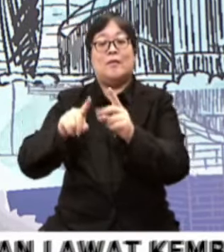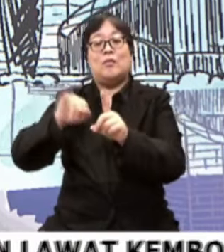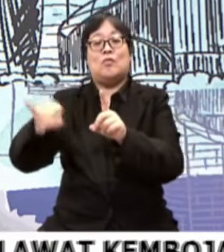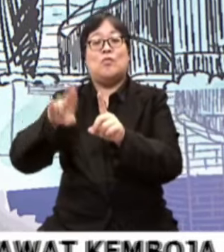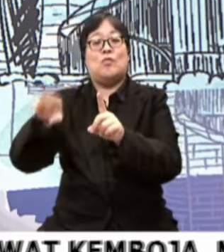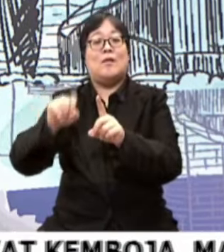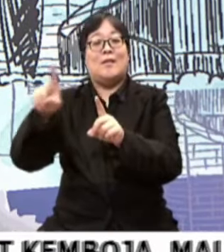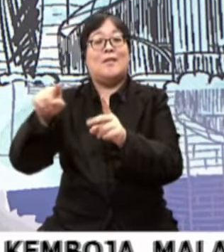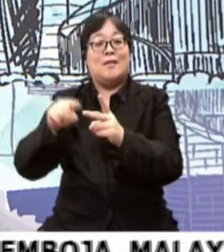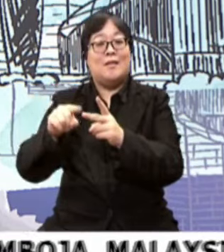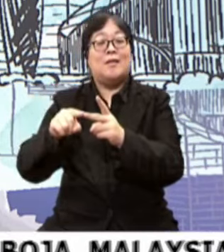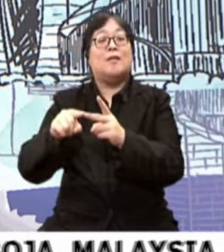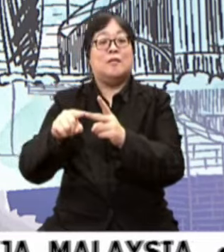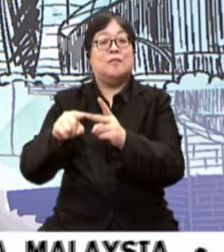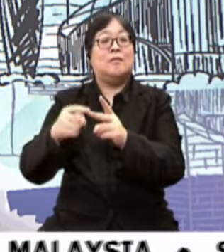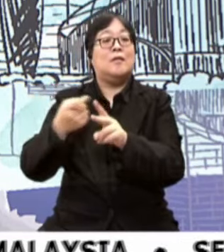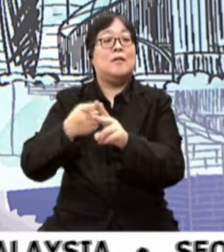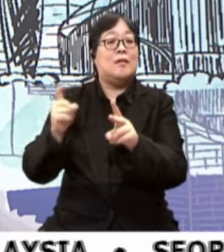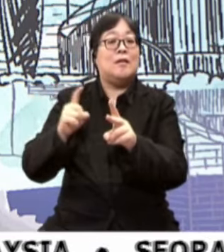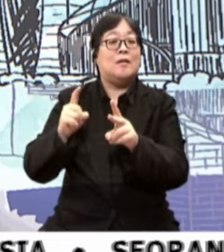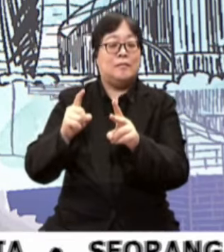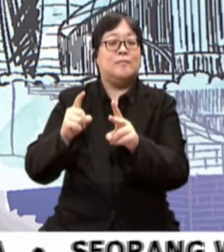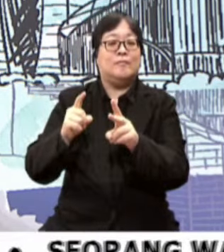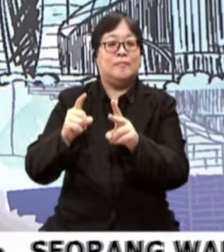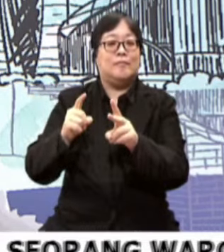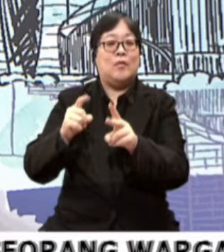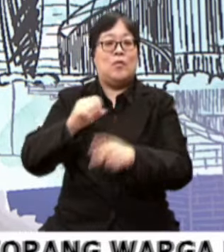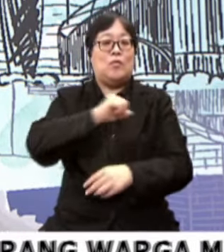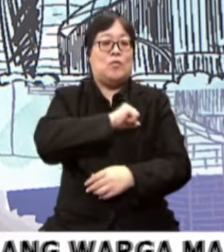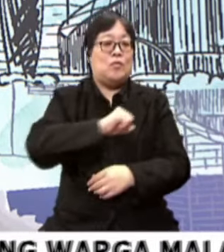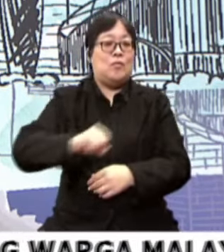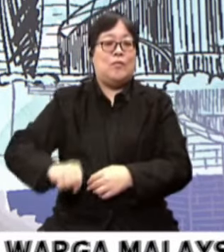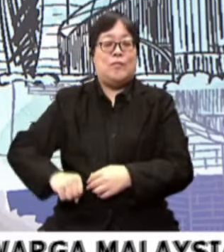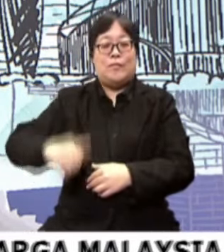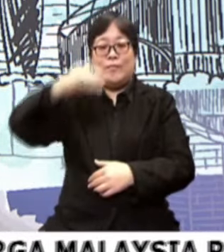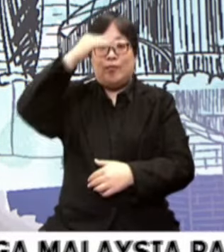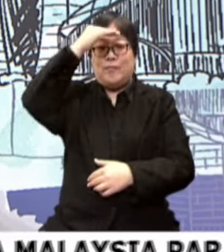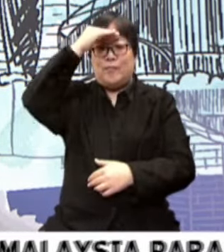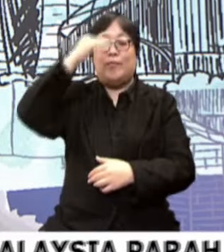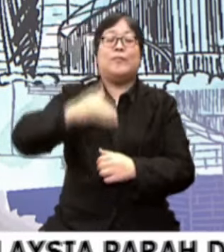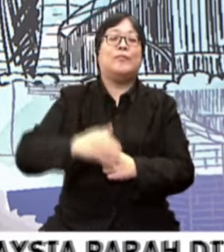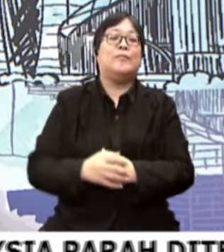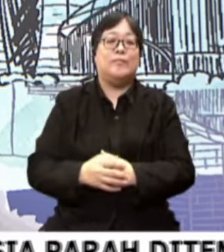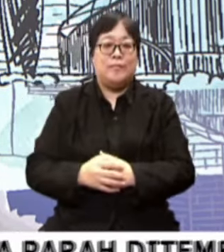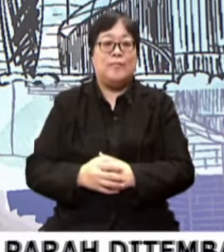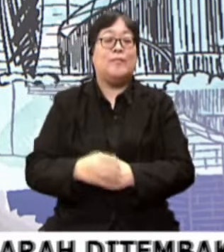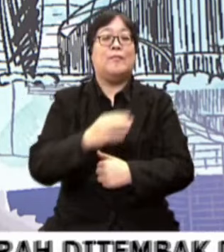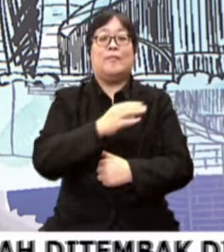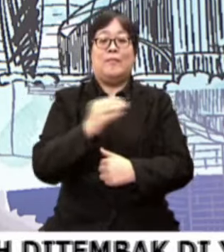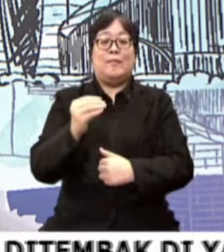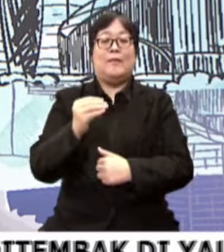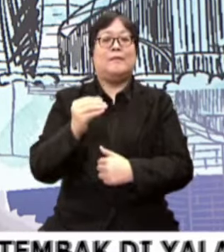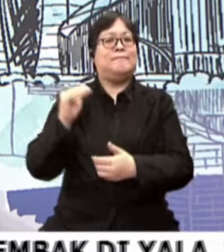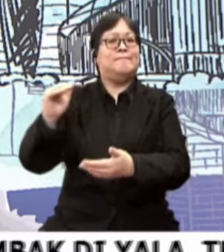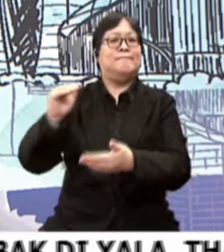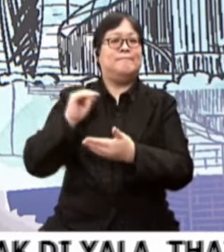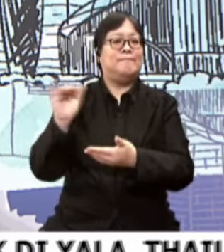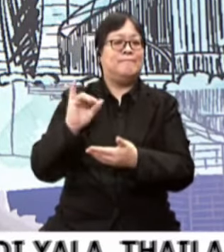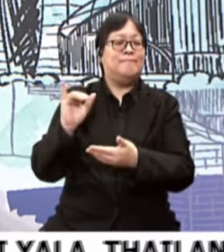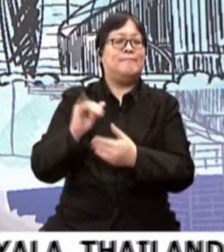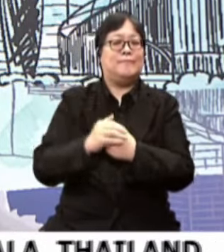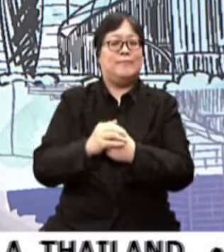USB pemberian daripada ke bawah dulu Yamaha Mulia nggak Sultan Johor sendiri dan juga dipahamkan dan juga